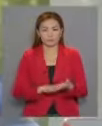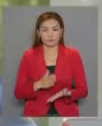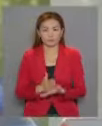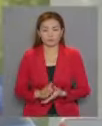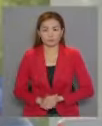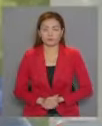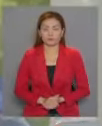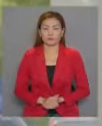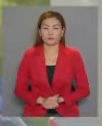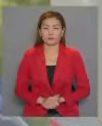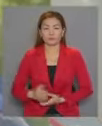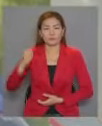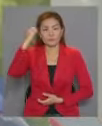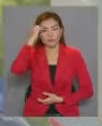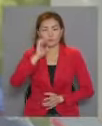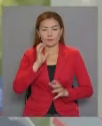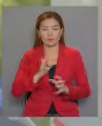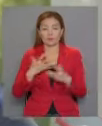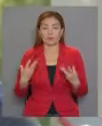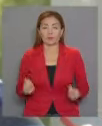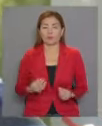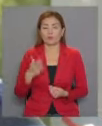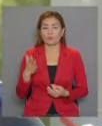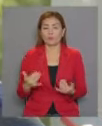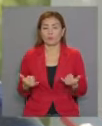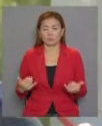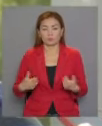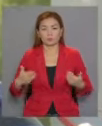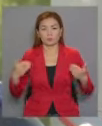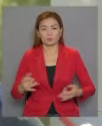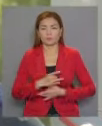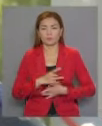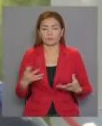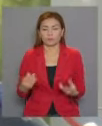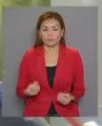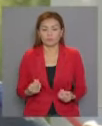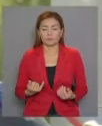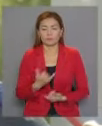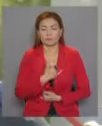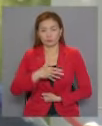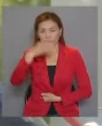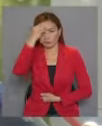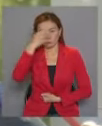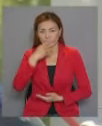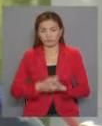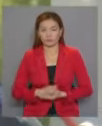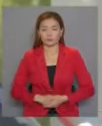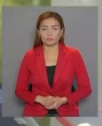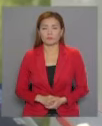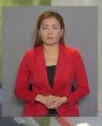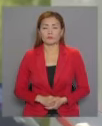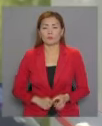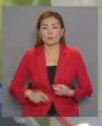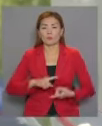Бүгін жалпы ескерткіштерді қорғау күні деп жатырмыз. Құтты болсын мереке. Дегенмен менің жеке азаматтық ойым